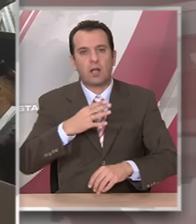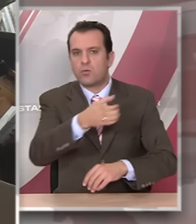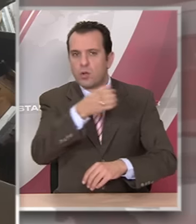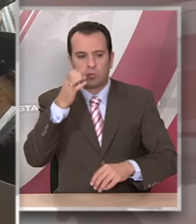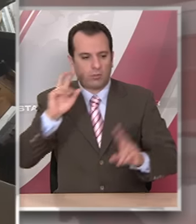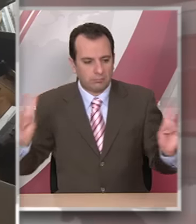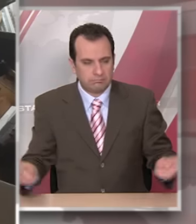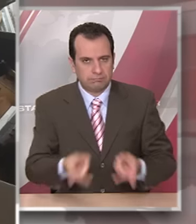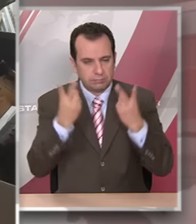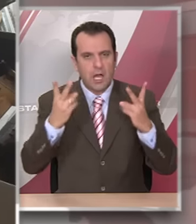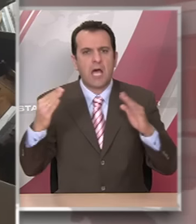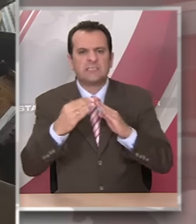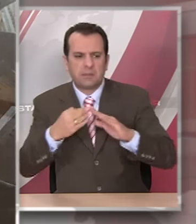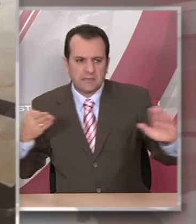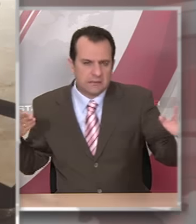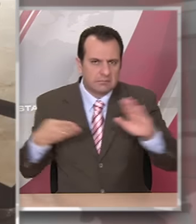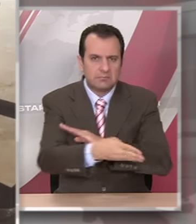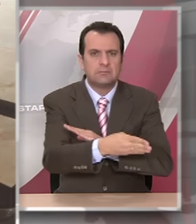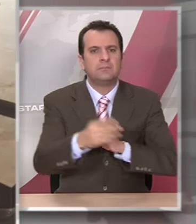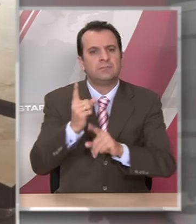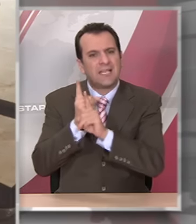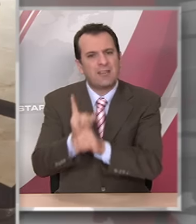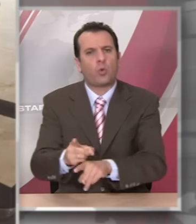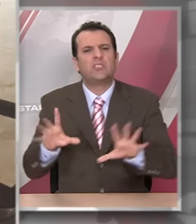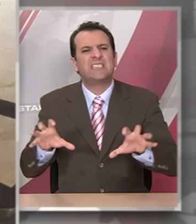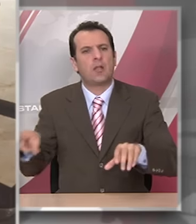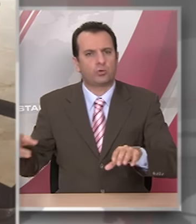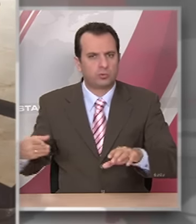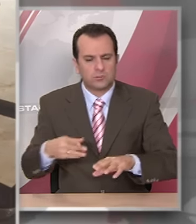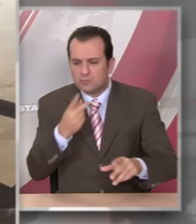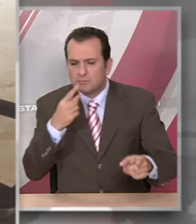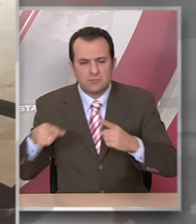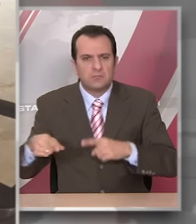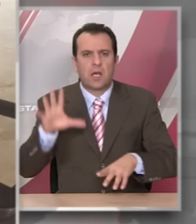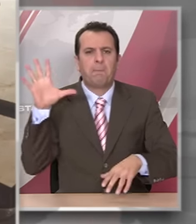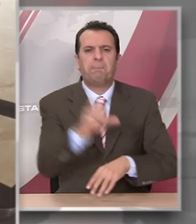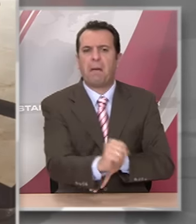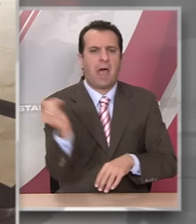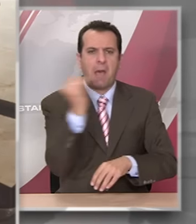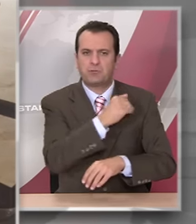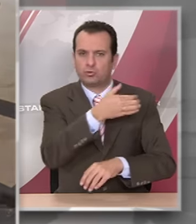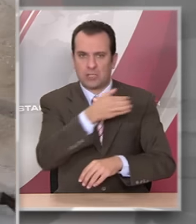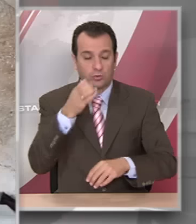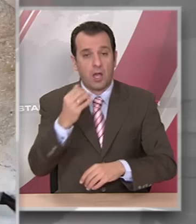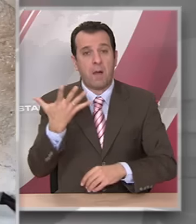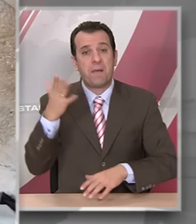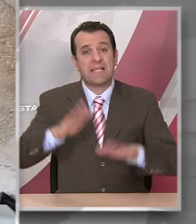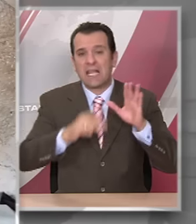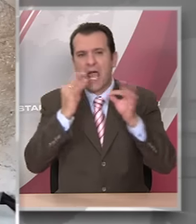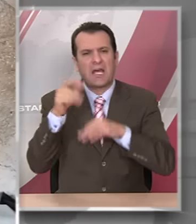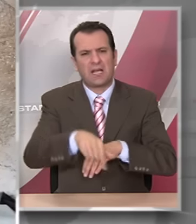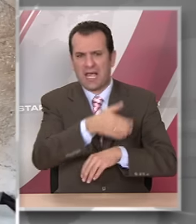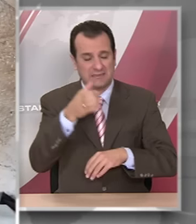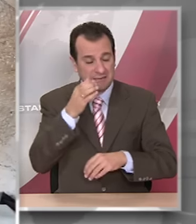ναρκωτικών. Μπήκαν λοιπόν σε ένα σπίτι, εκεί είχαν μαζί τους και τον ειδικά εκπαιδευμένο σκύλο, ο οποίος πολύ εύκολα εντόπισε τα ναρκωτικά. Σχεδόν 5 κιλά χασίς βρέθηκαν,